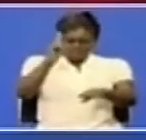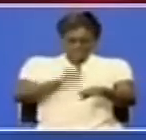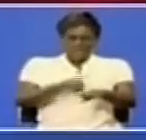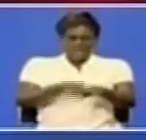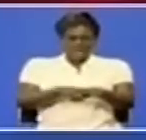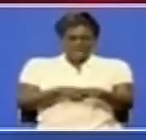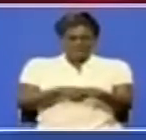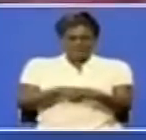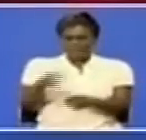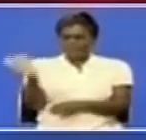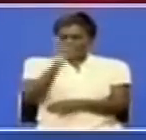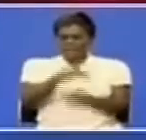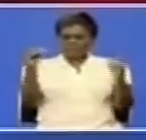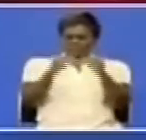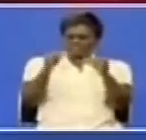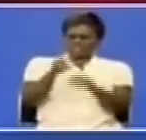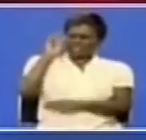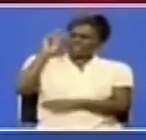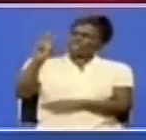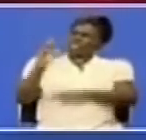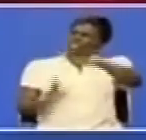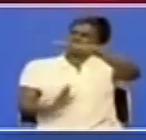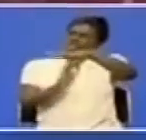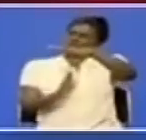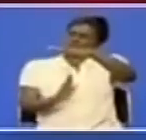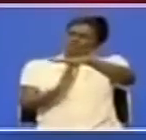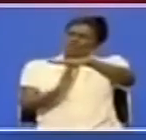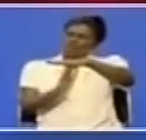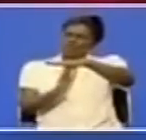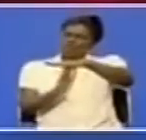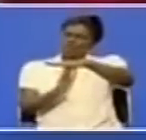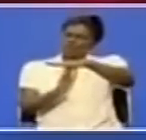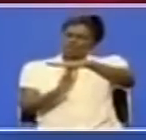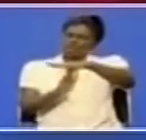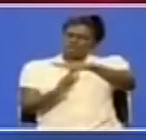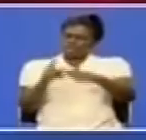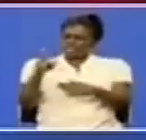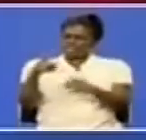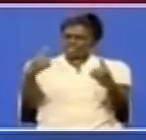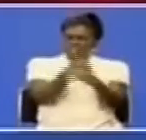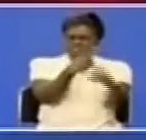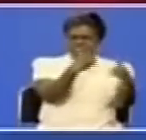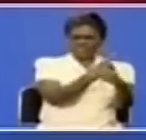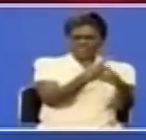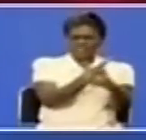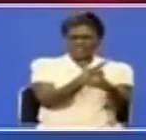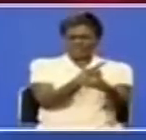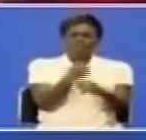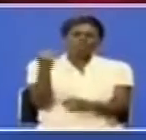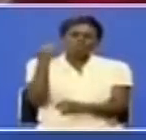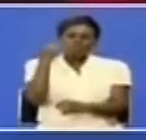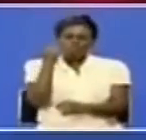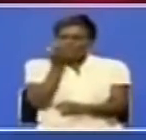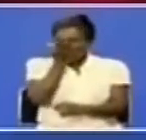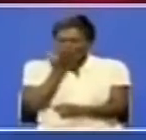tunarundi, tukapitia kwa miti, tukaangalia kule juu, mtumaa kazama na nini lile, ile ni mzinga wa nyuki. Sasa tusukume